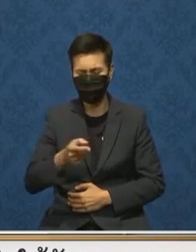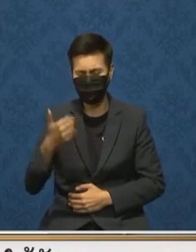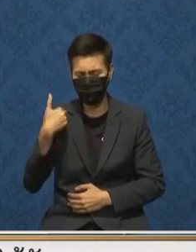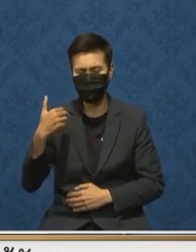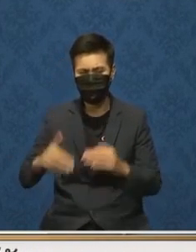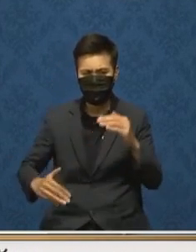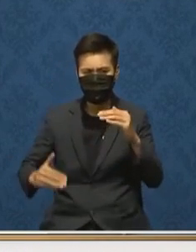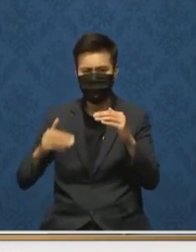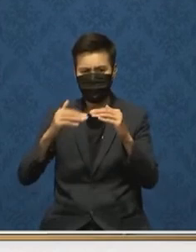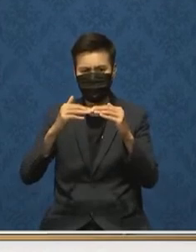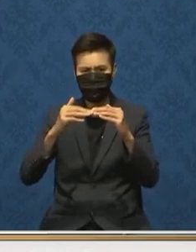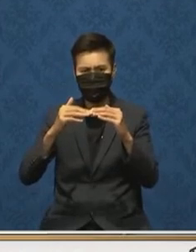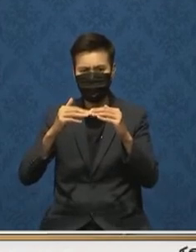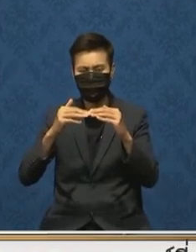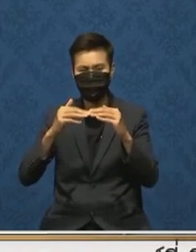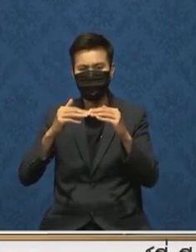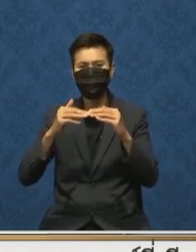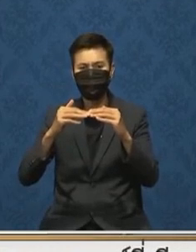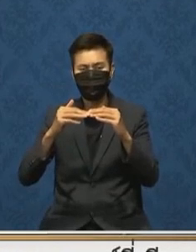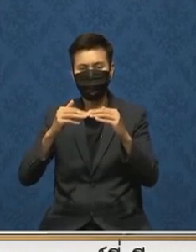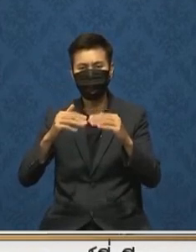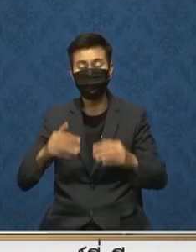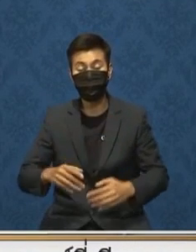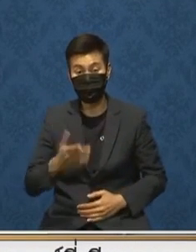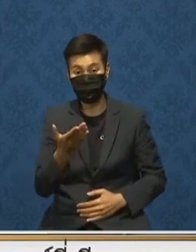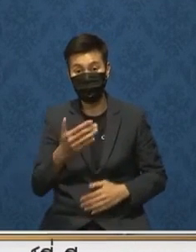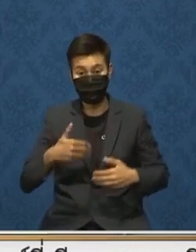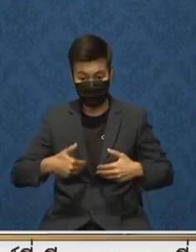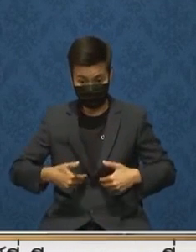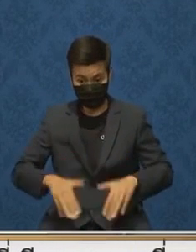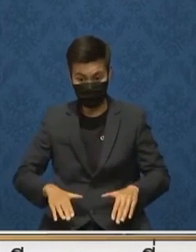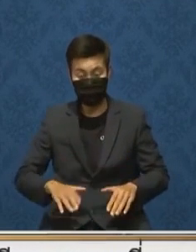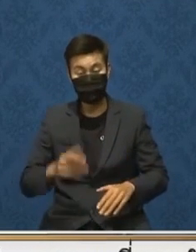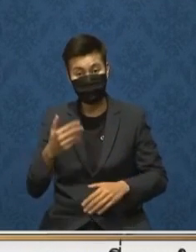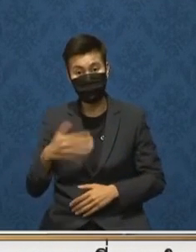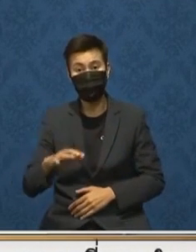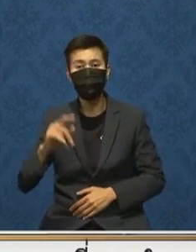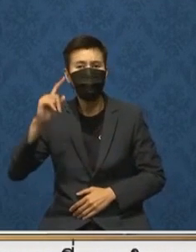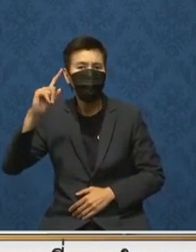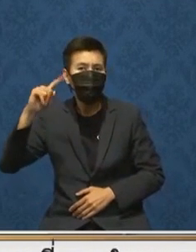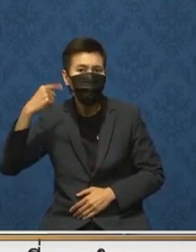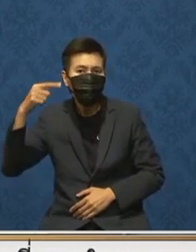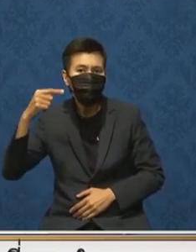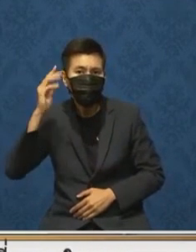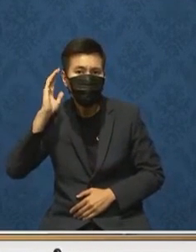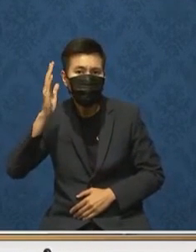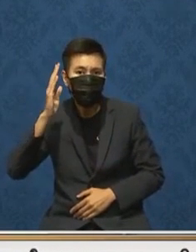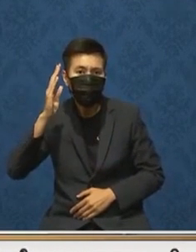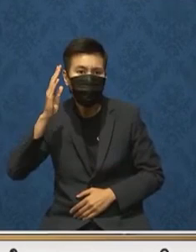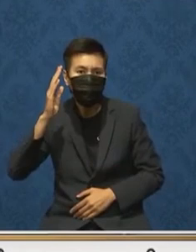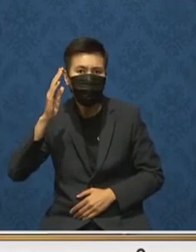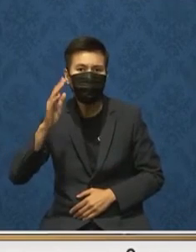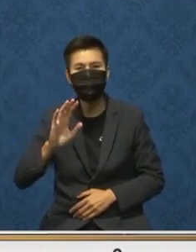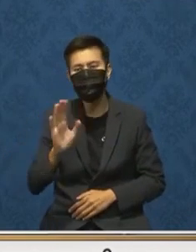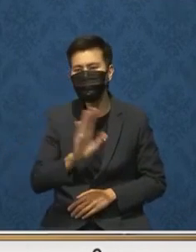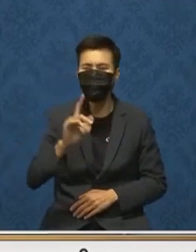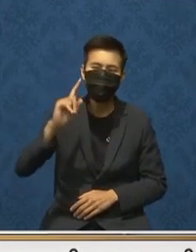กับเขาไม่ว่าเขาจะเกิดมาเป็นหญิงเป็นชายไม่ใช่หญิงไม่ใช่ช